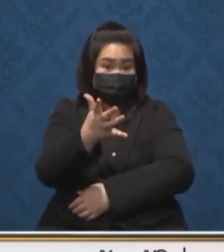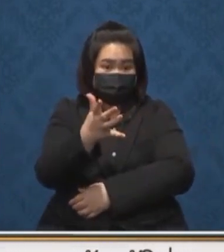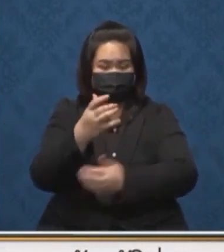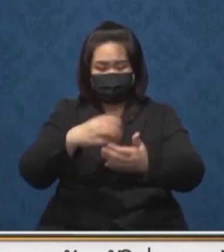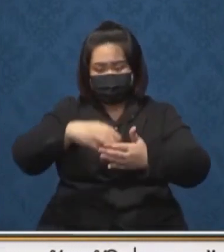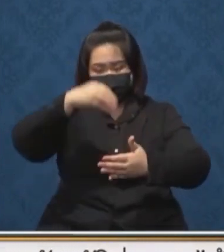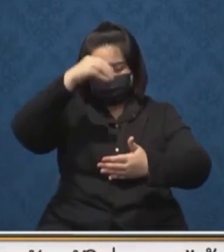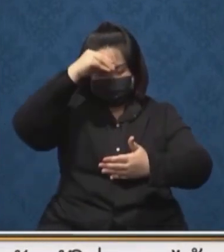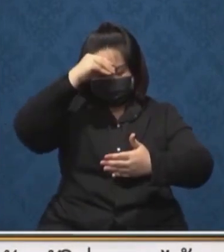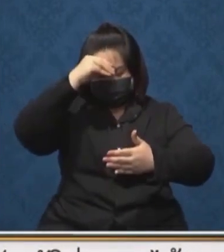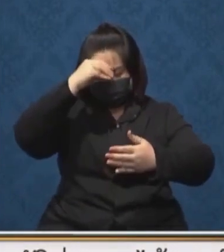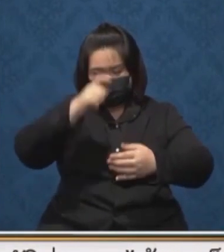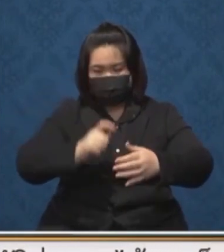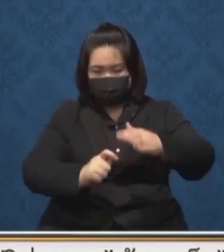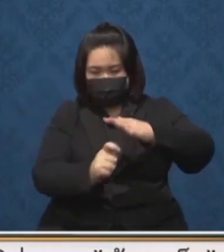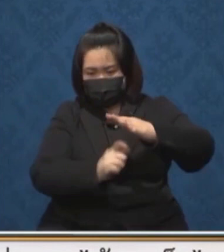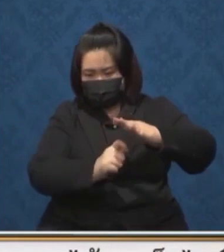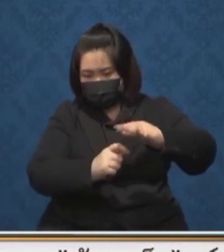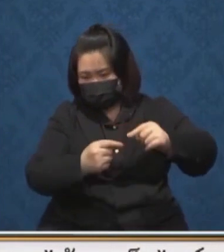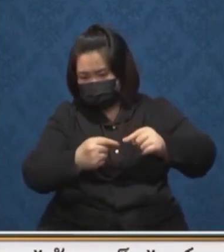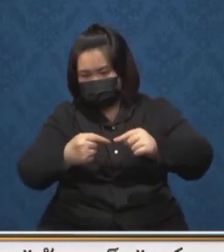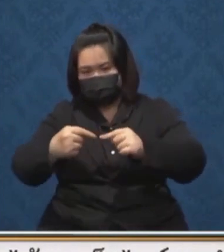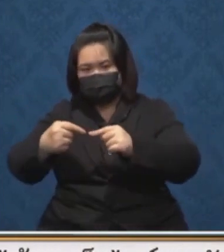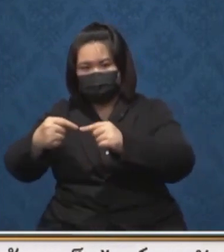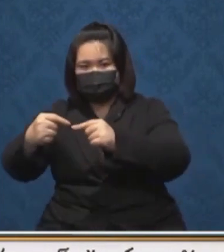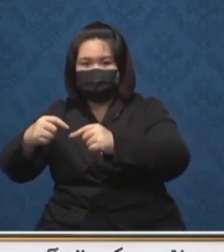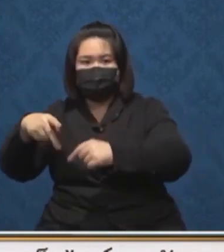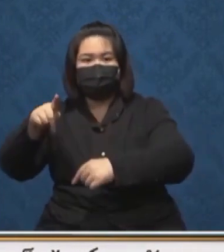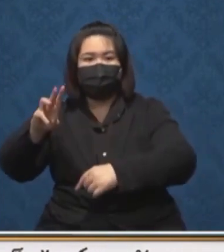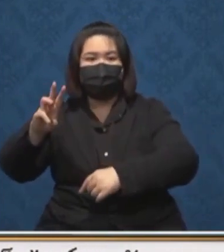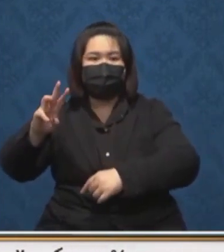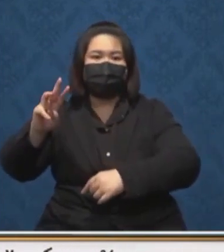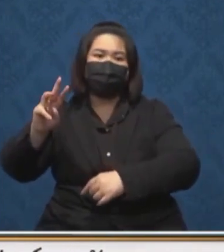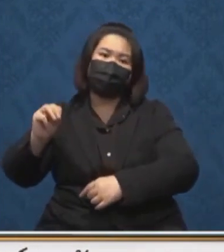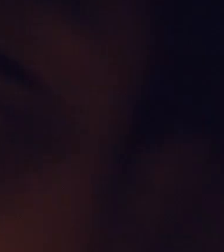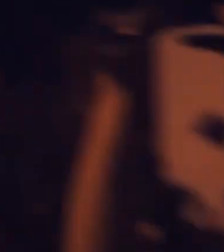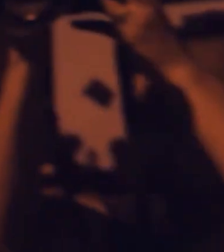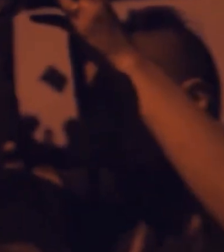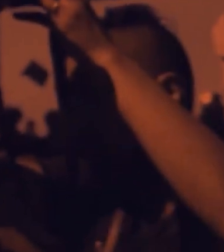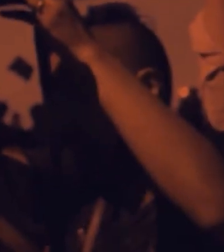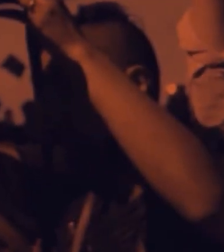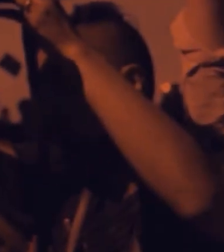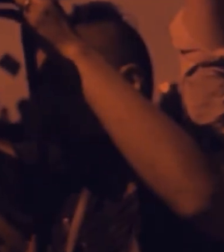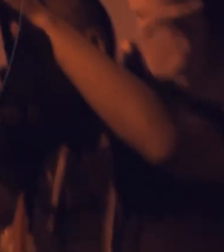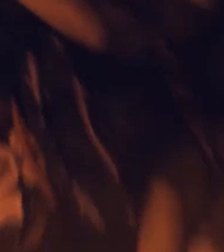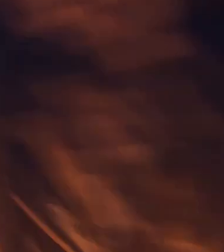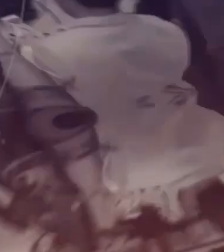านยังมีค่าใช้จ่ายแฝงมากมายที่รัฐไม่สามารถมอบให้กับนักเรียนนักศึกษาได้